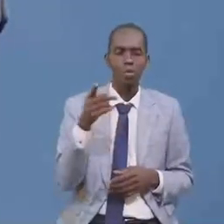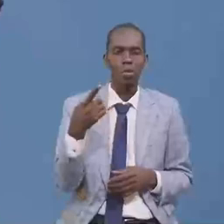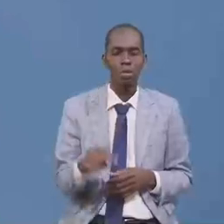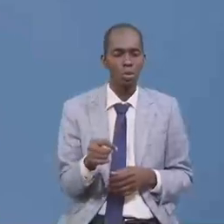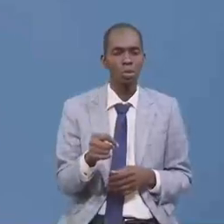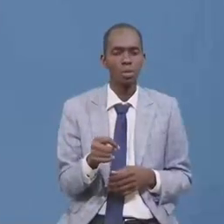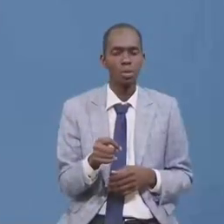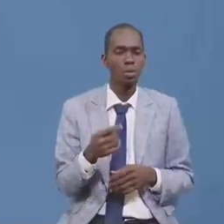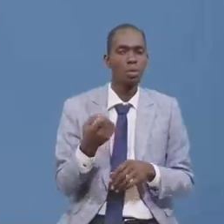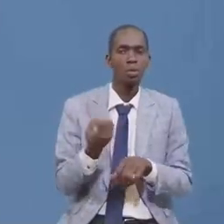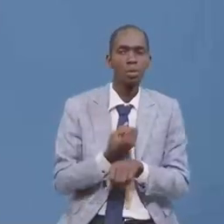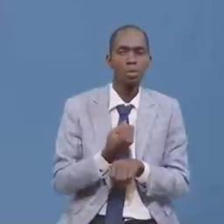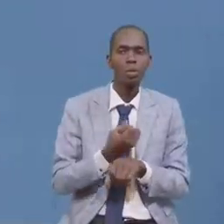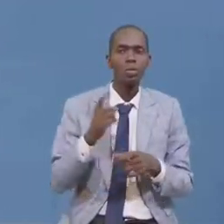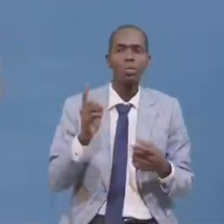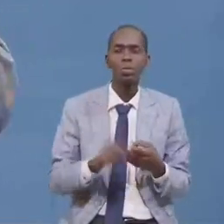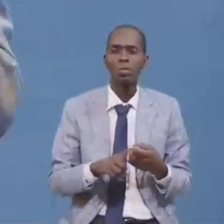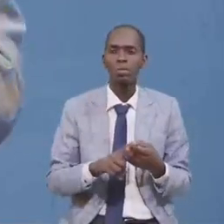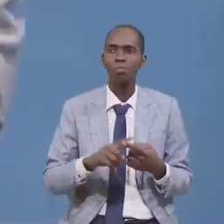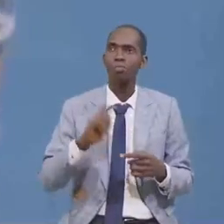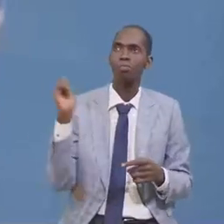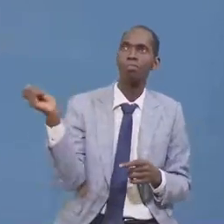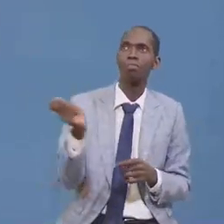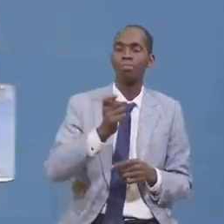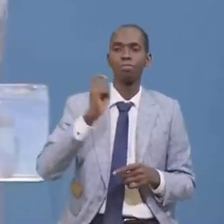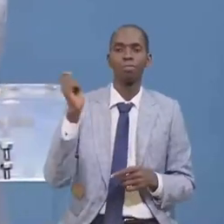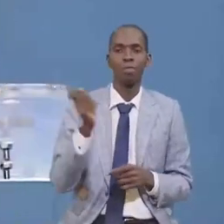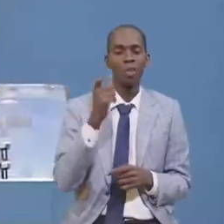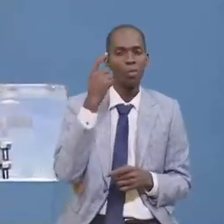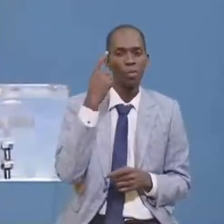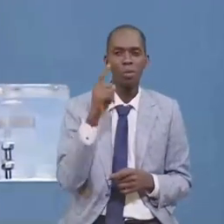Il avait l'habitude d'utiliser les pierres contre les oiseaux